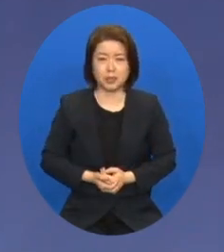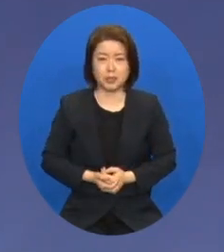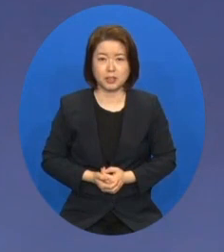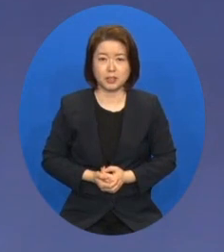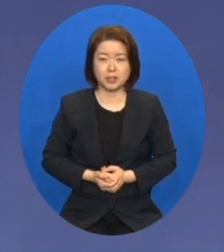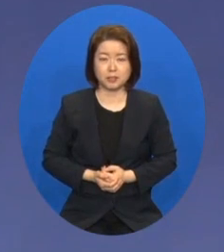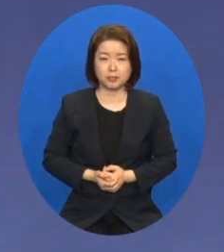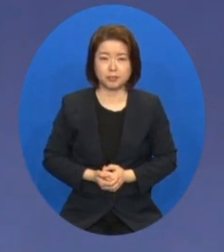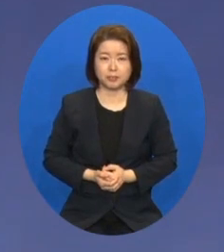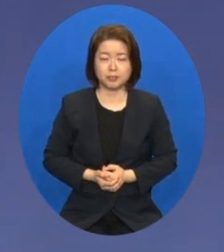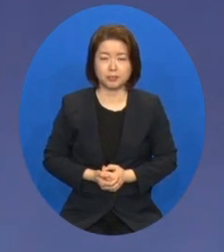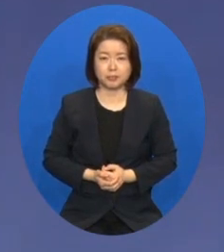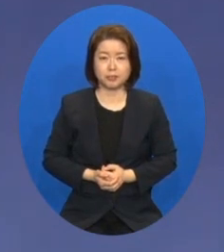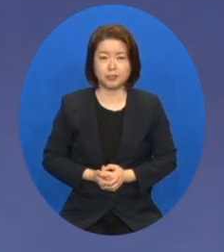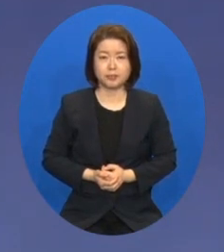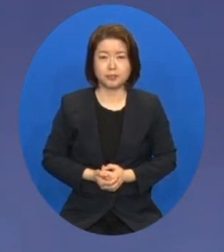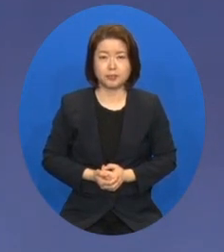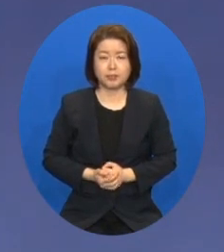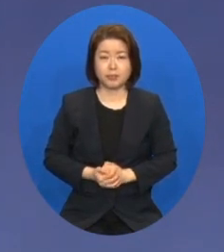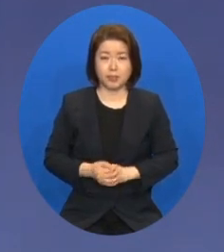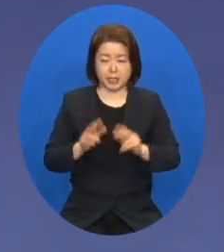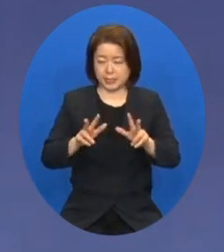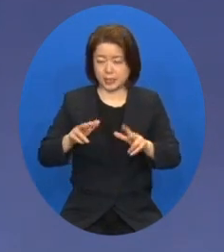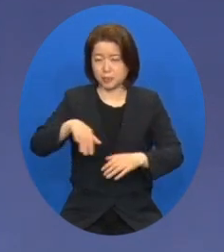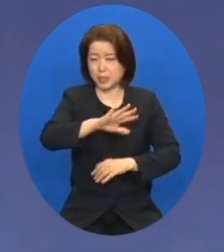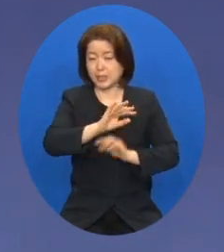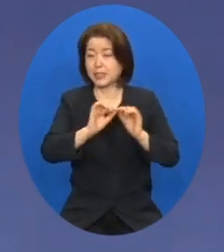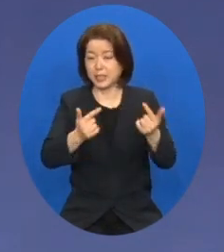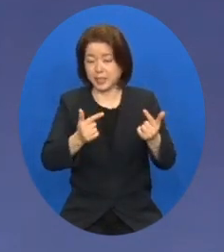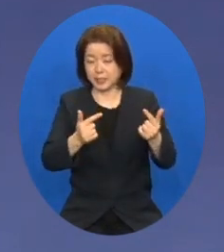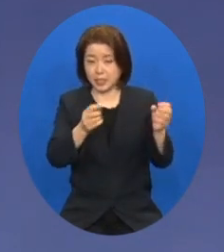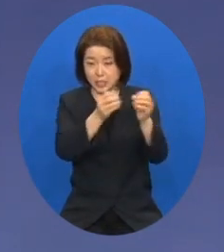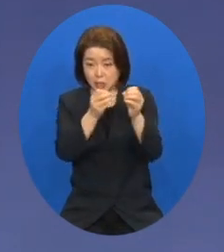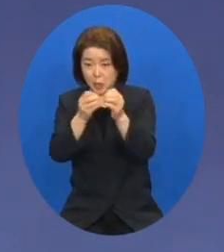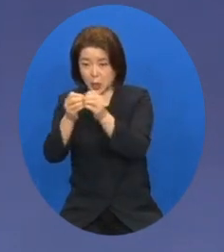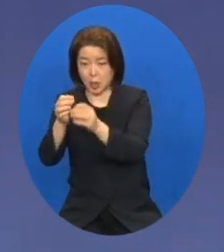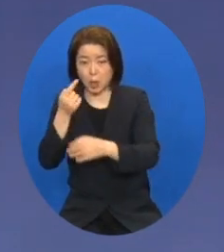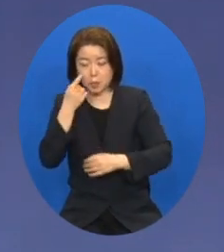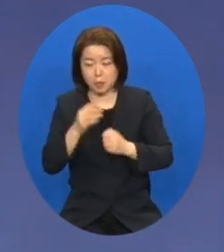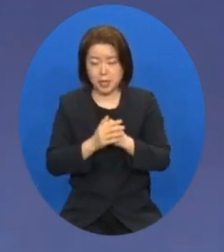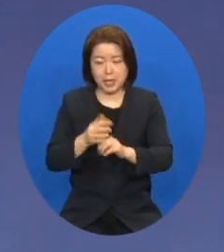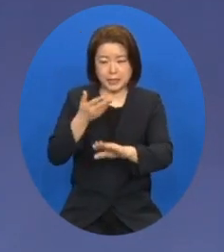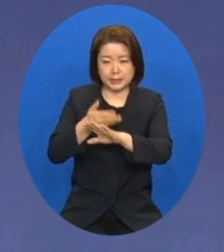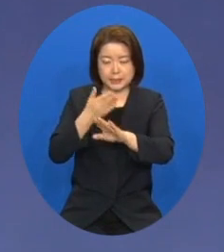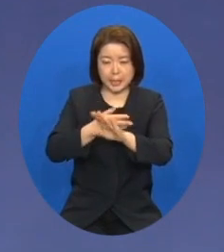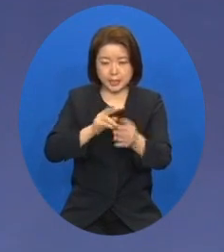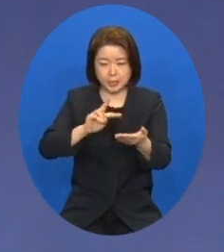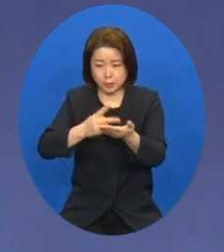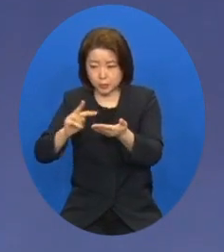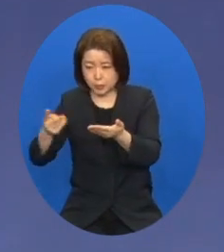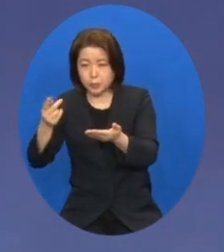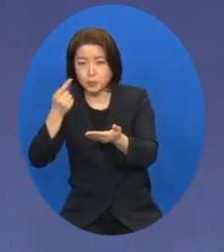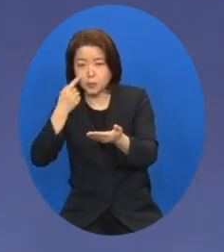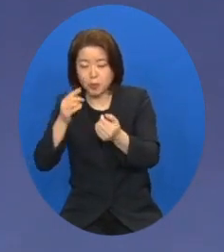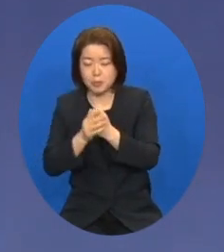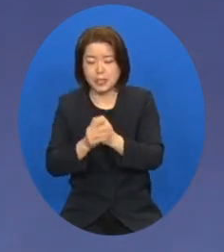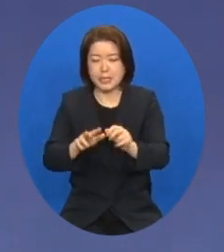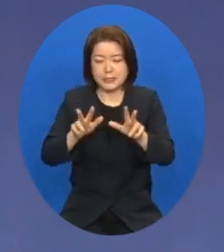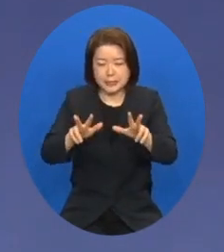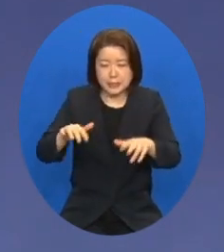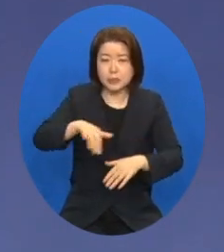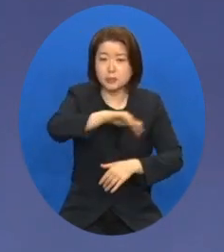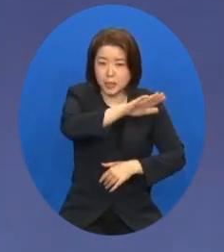이 구절 지금은 가지 않겠다고 했더니 구조를 다른 번역본을 보면 이지혜 가는